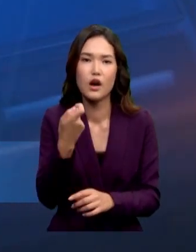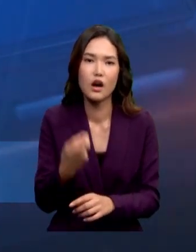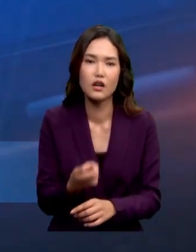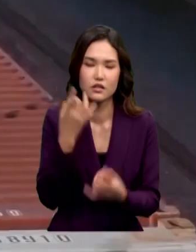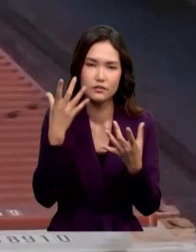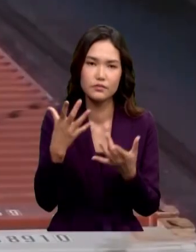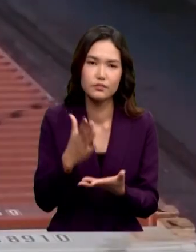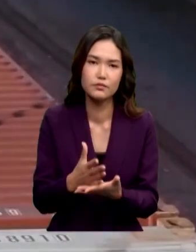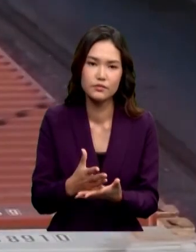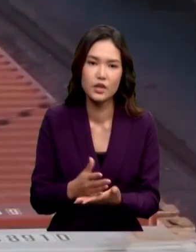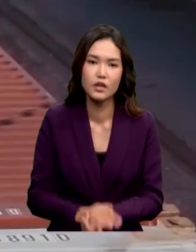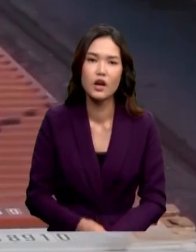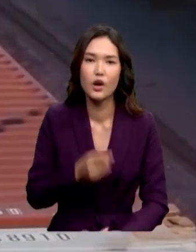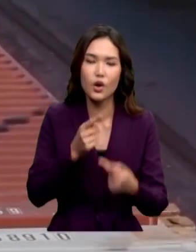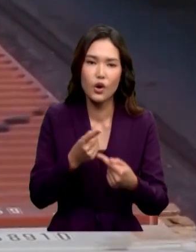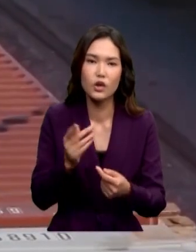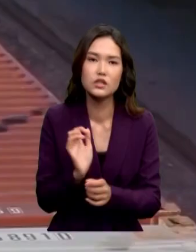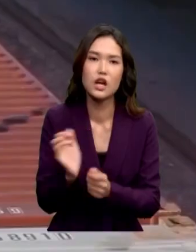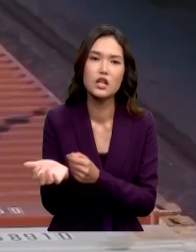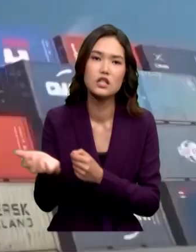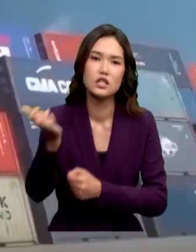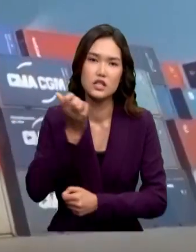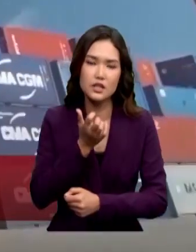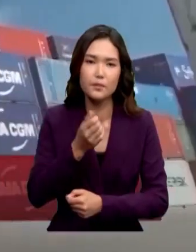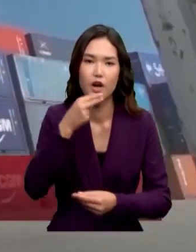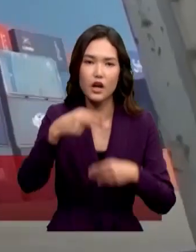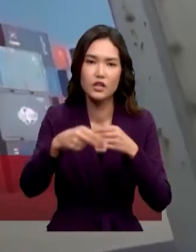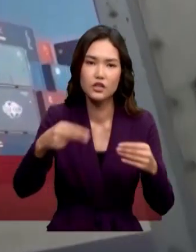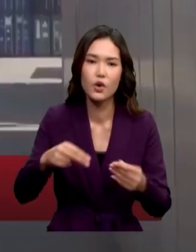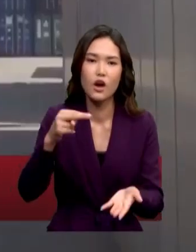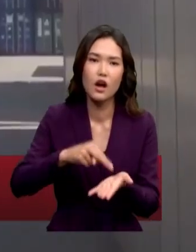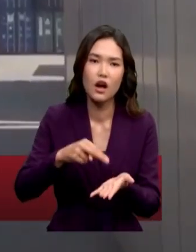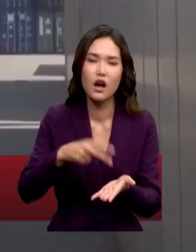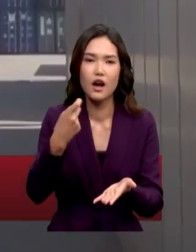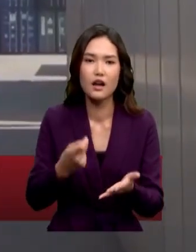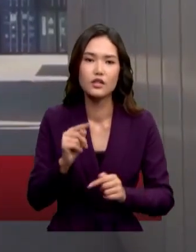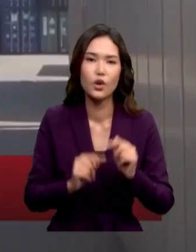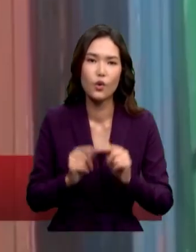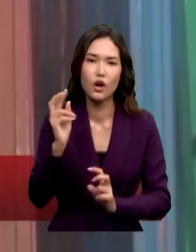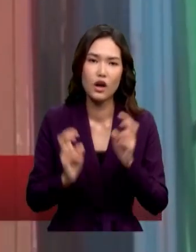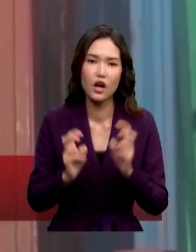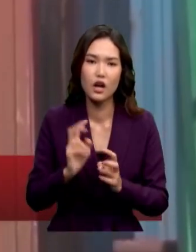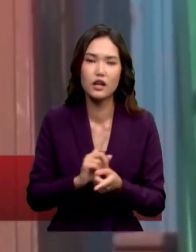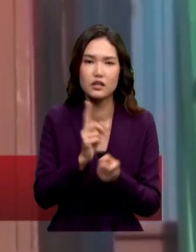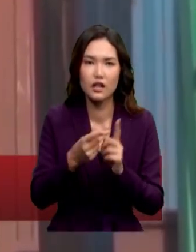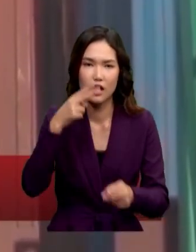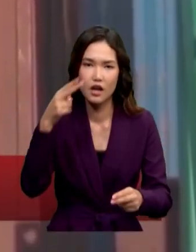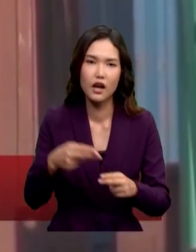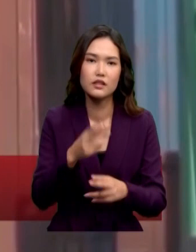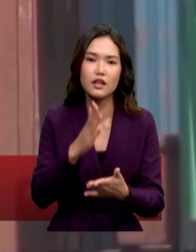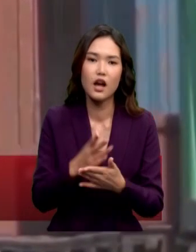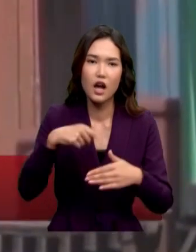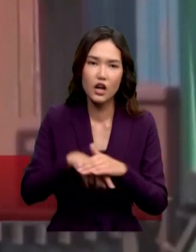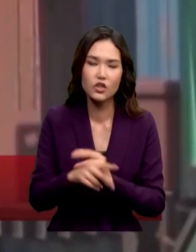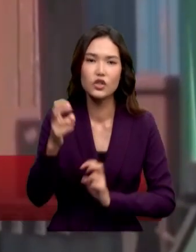анық. Ресейден импортталатын тауарлардың арзандайтыны халыққа жақсы болса, отандық өндірушілерге кер әсері бар. Себебі ішкі